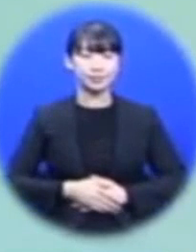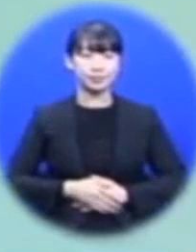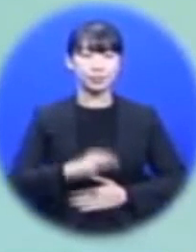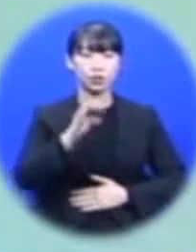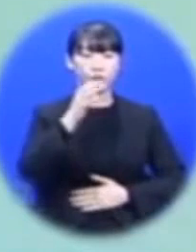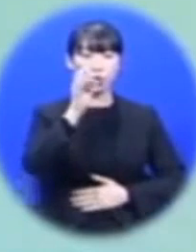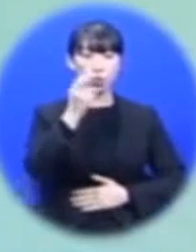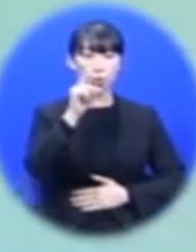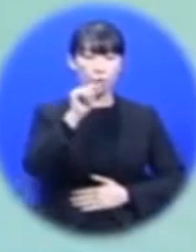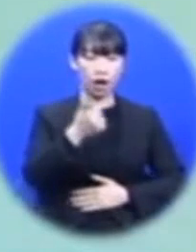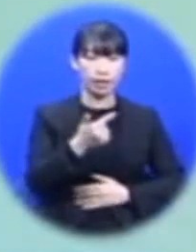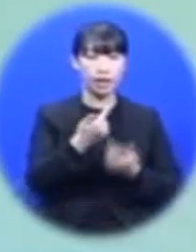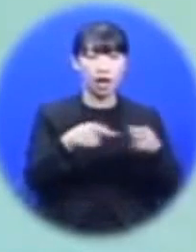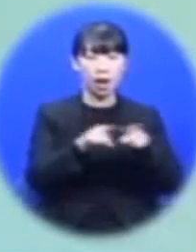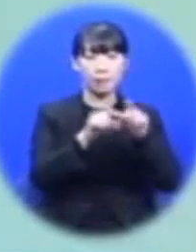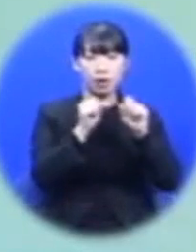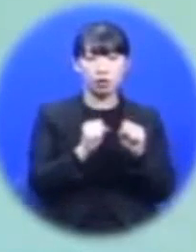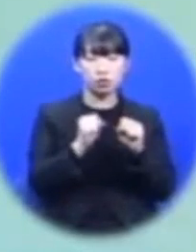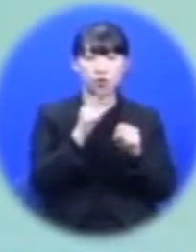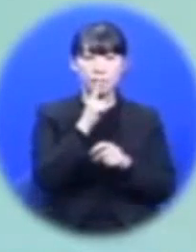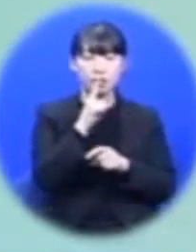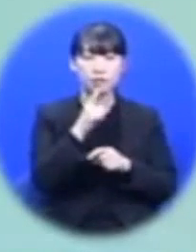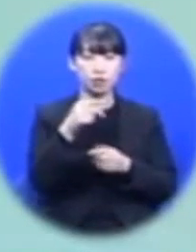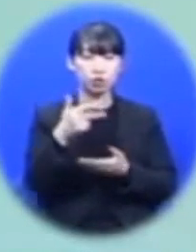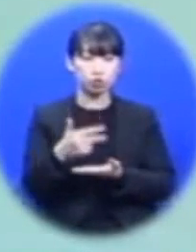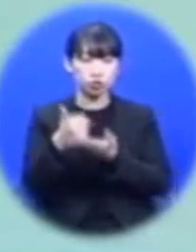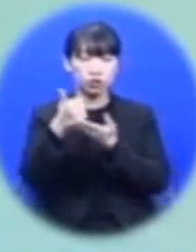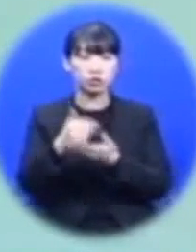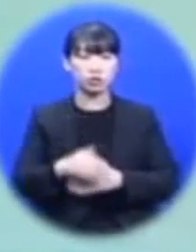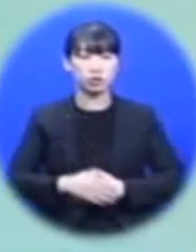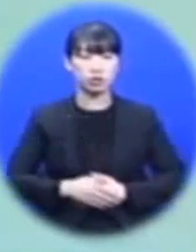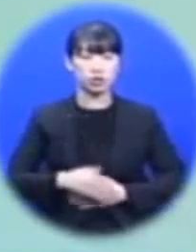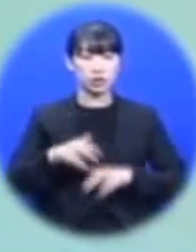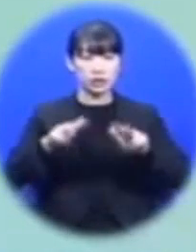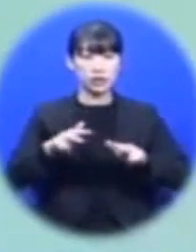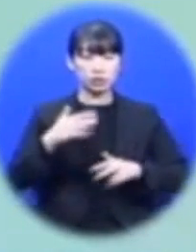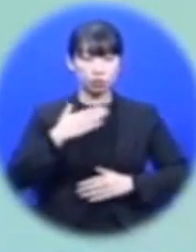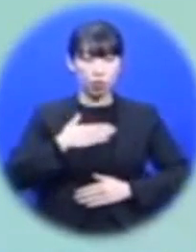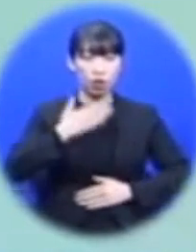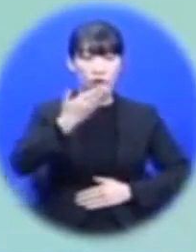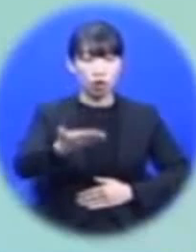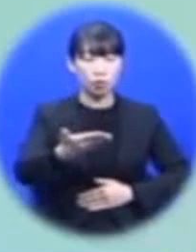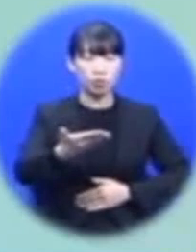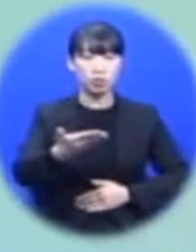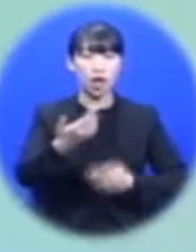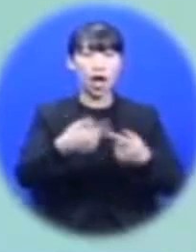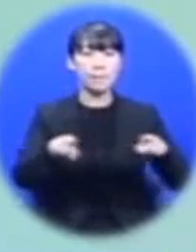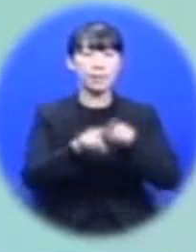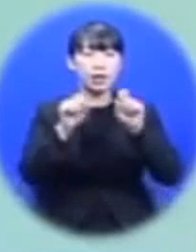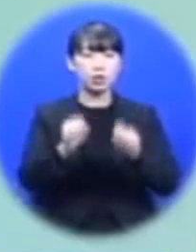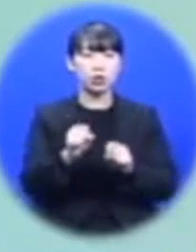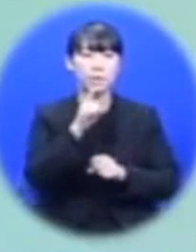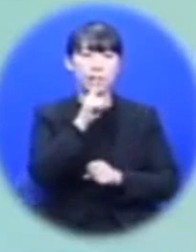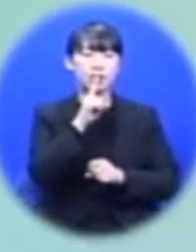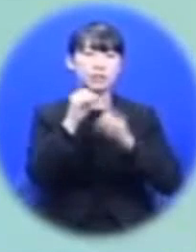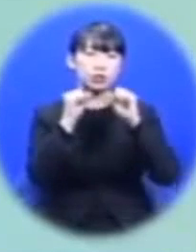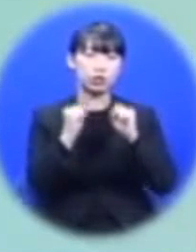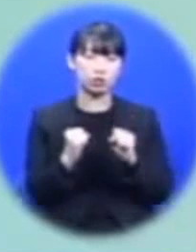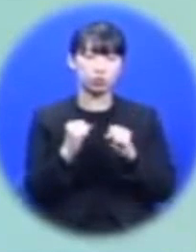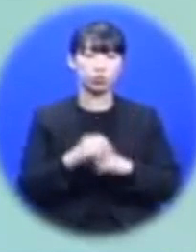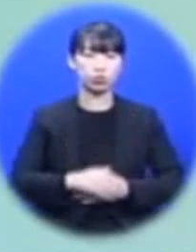사도에게 함께하시고 말씀하셨던 주님 지금 저와 여러분에게도 함께하시고 말씀하고